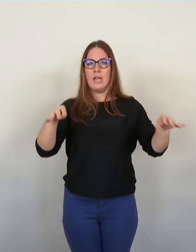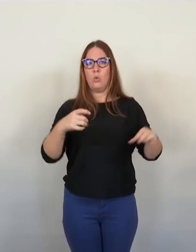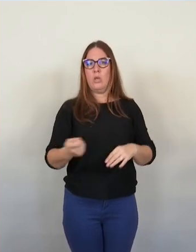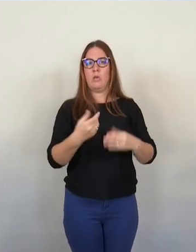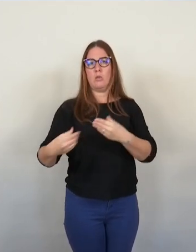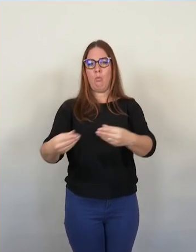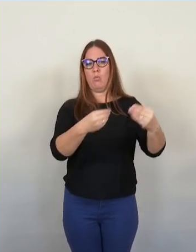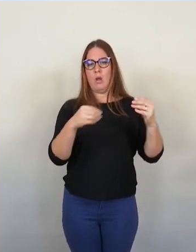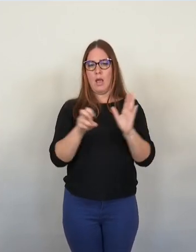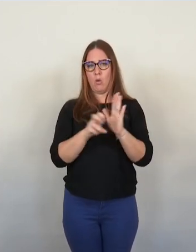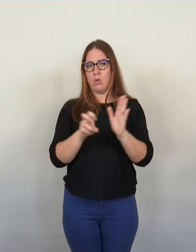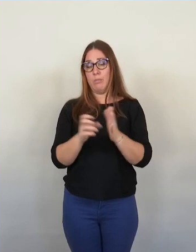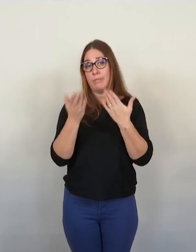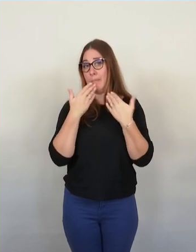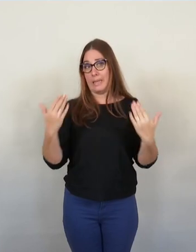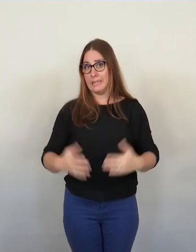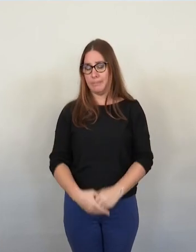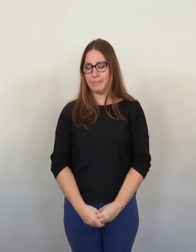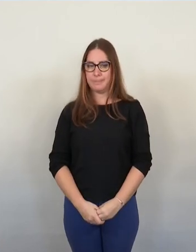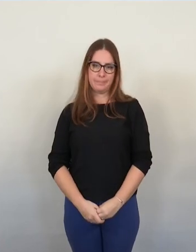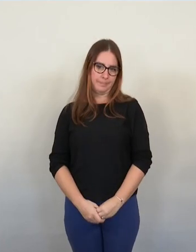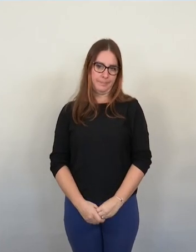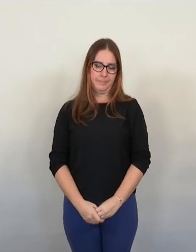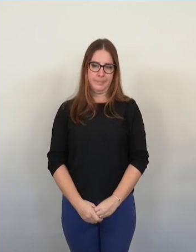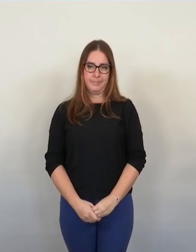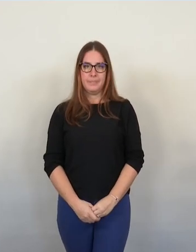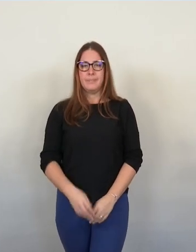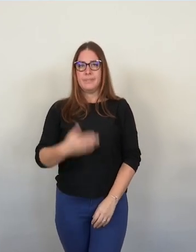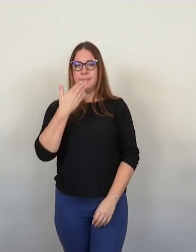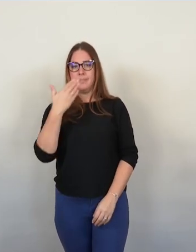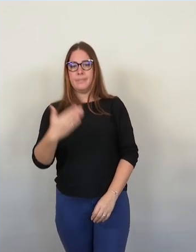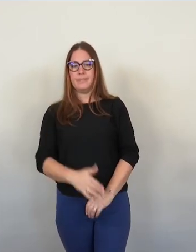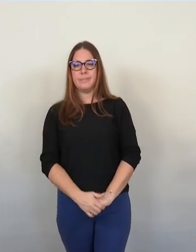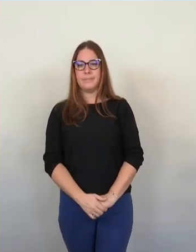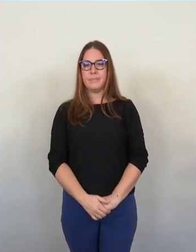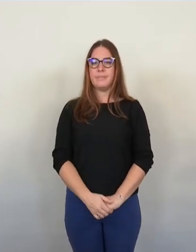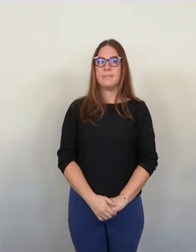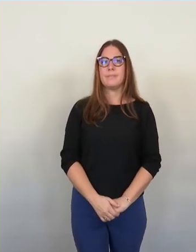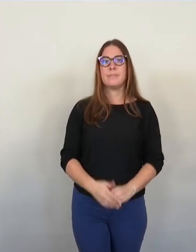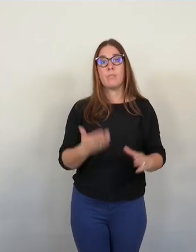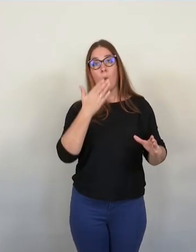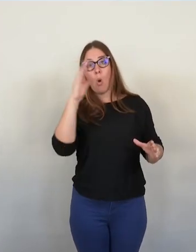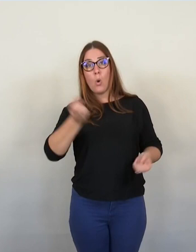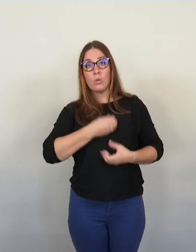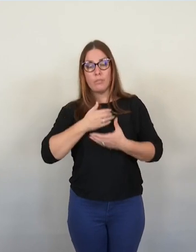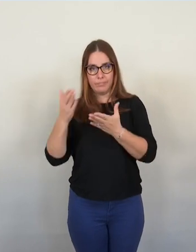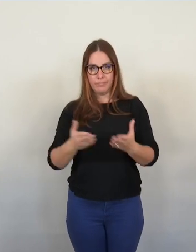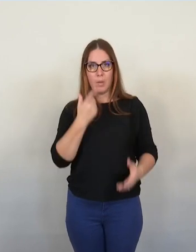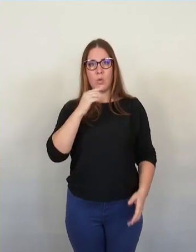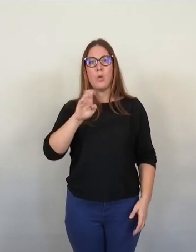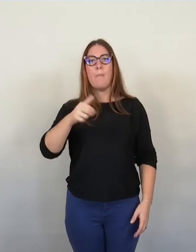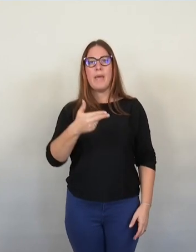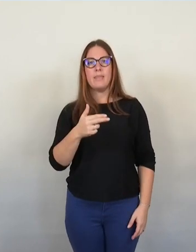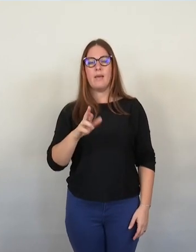Grenoble je vous remercie merci y a-t-il d'autres demandes de prise de parole monsieur ben